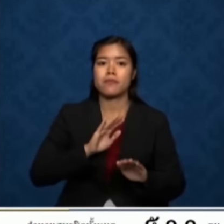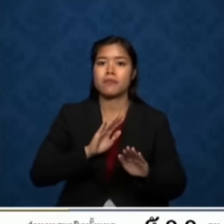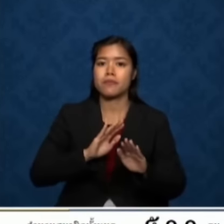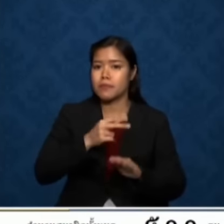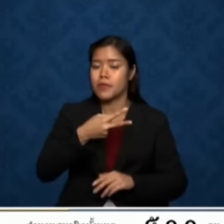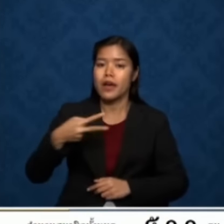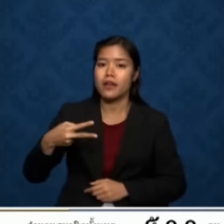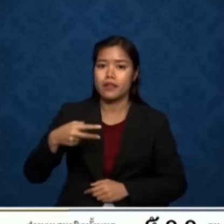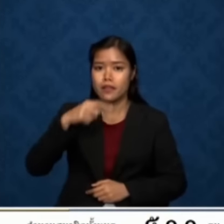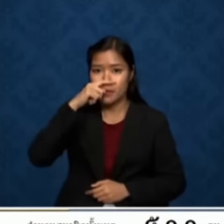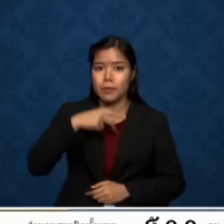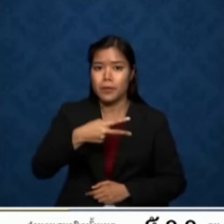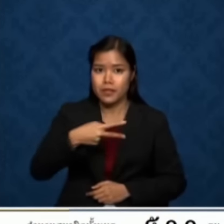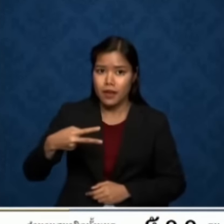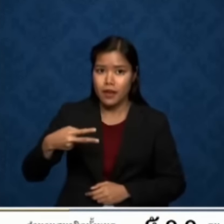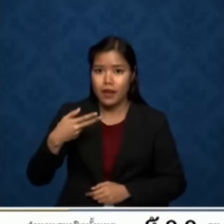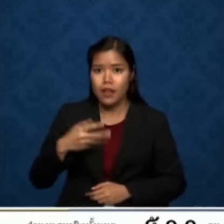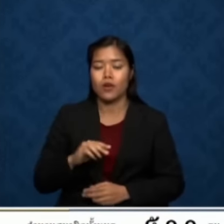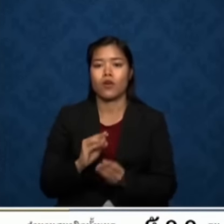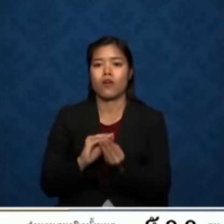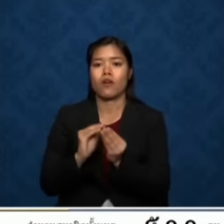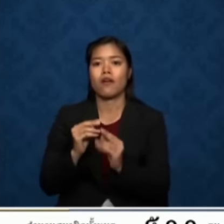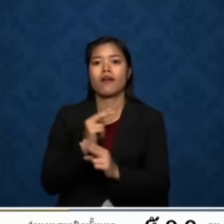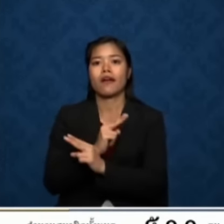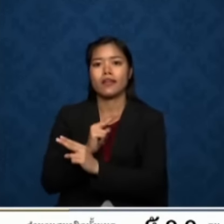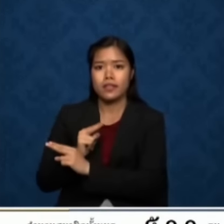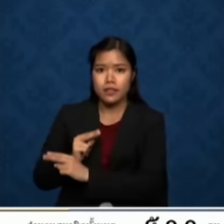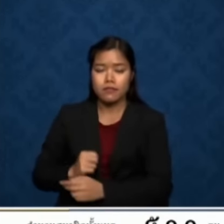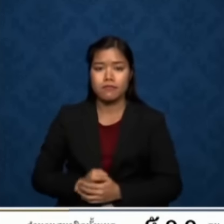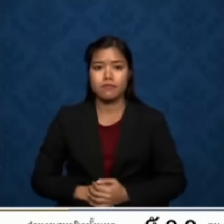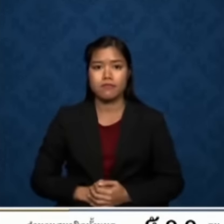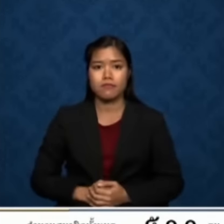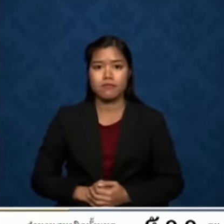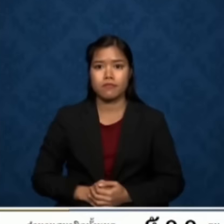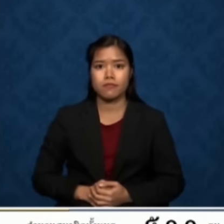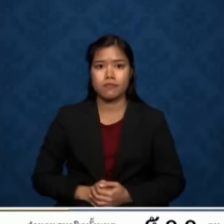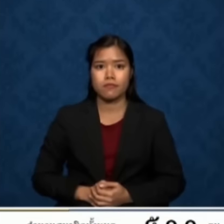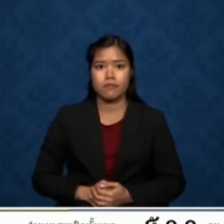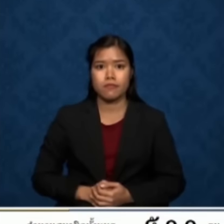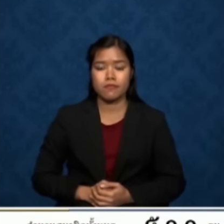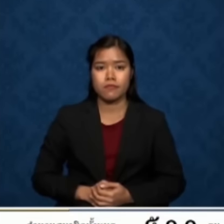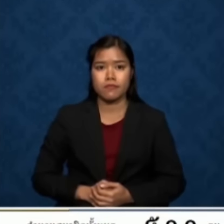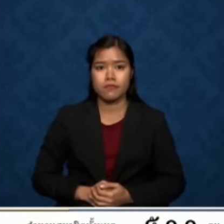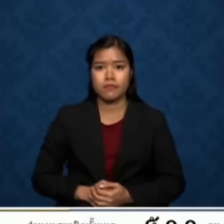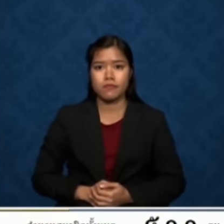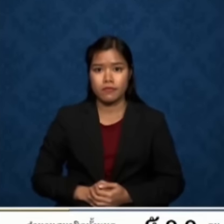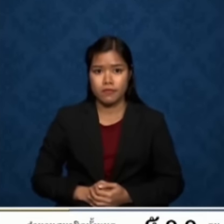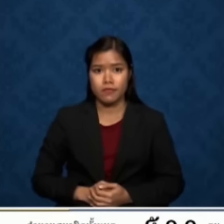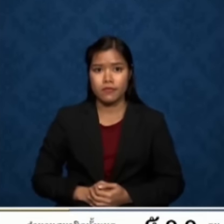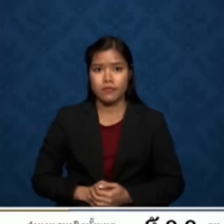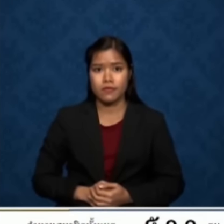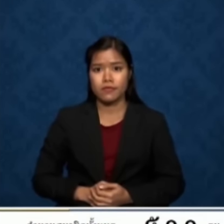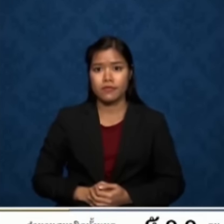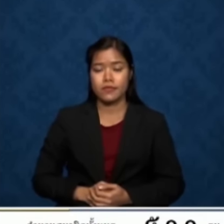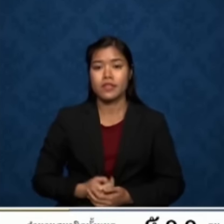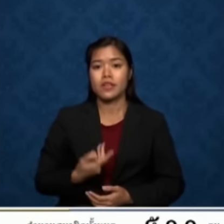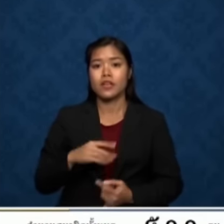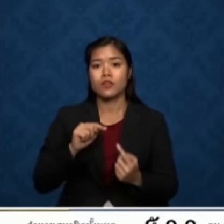มนุษย์เขาต้องแข่งกับทีมขุนค้อนน่ะเวสต์แฮมยูไน